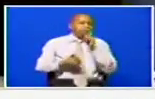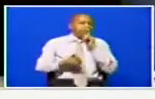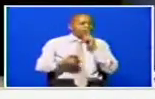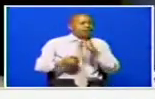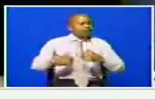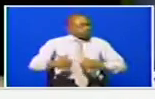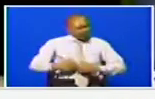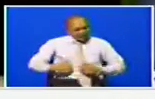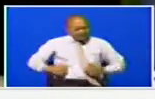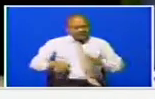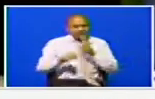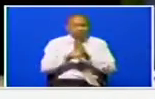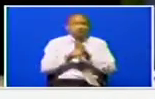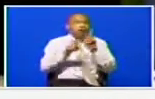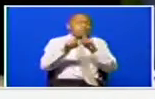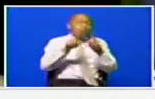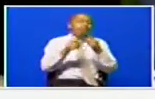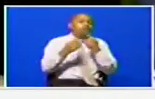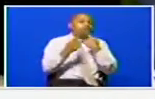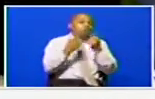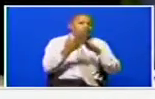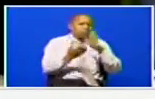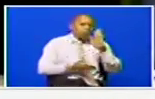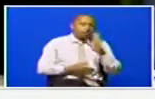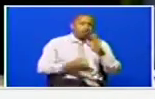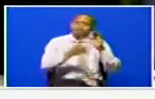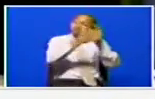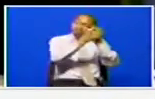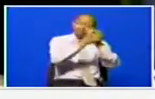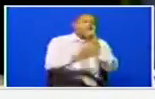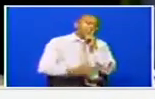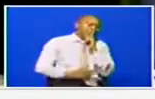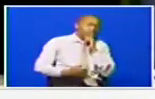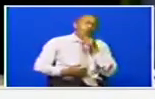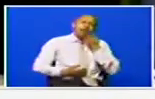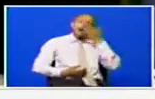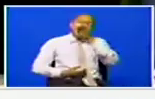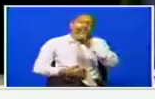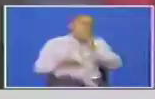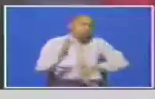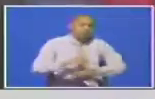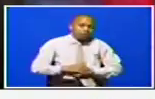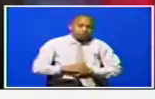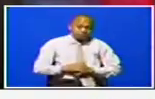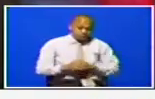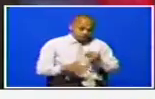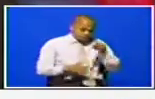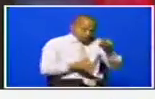habari, tukafikiria atasema nasi, hajasema. Jubilee watulie ama wajibu NASA? Wajua Jubilee pia